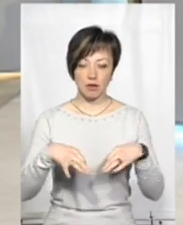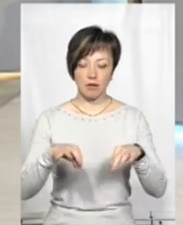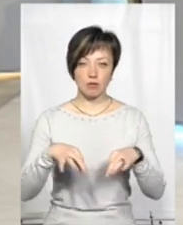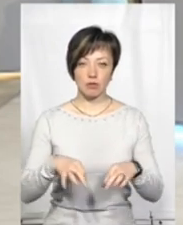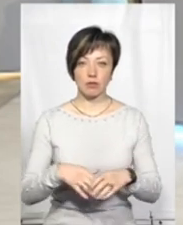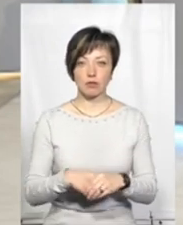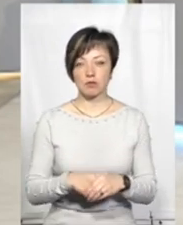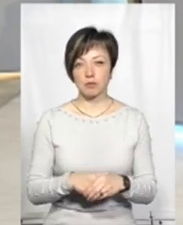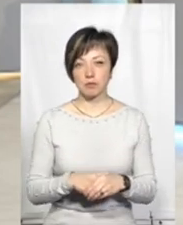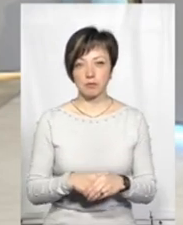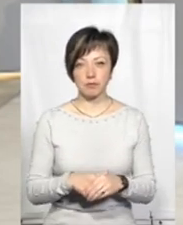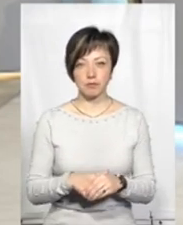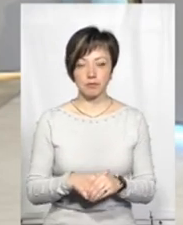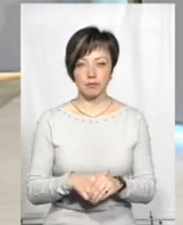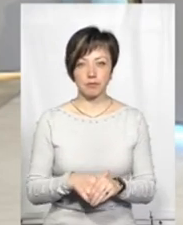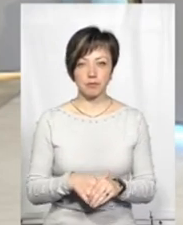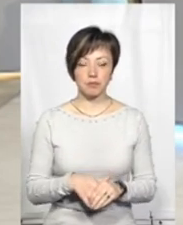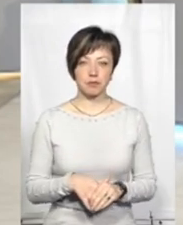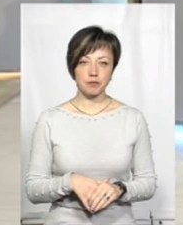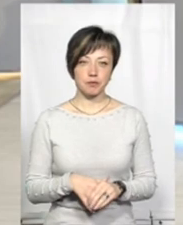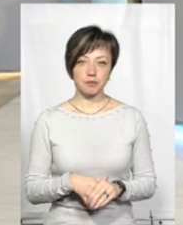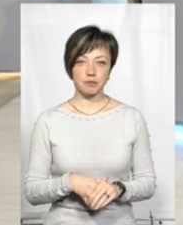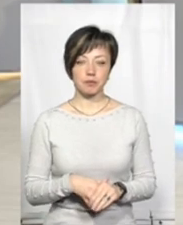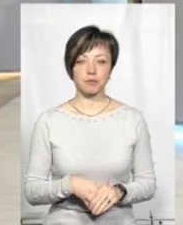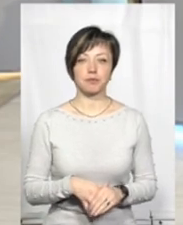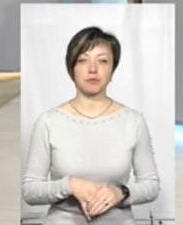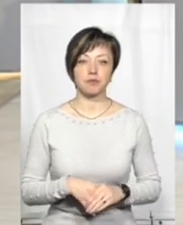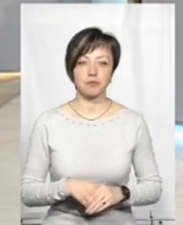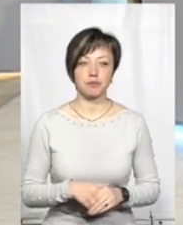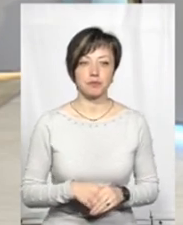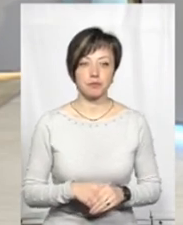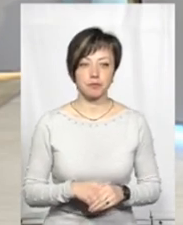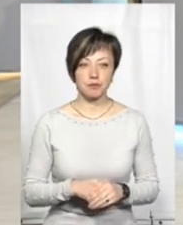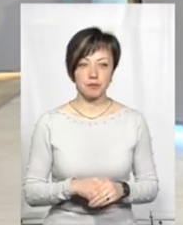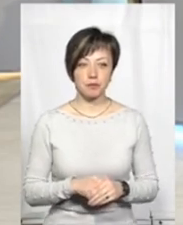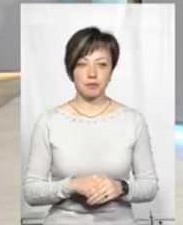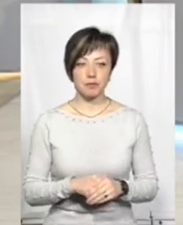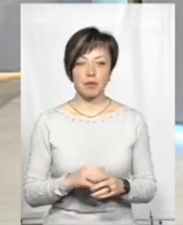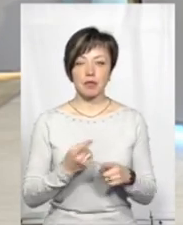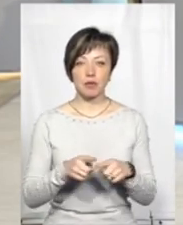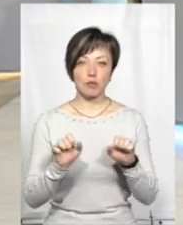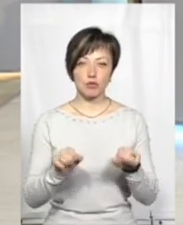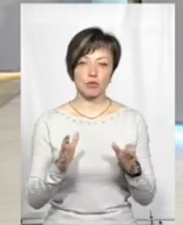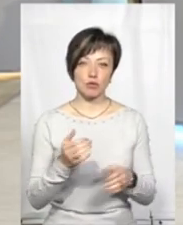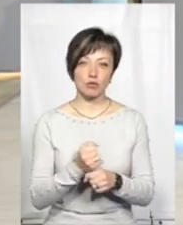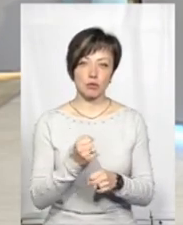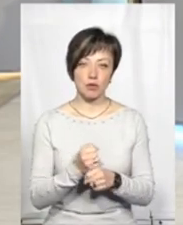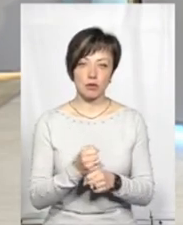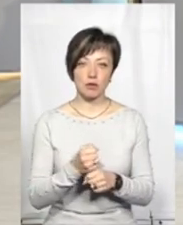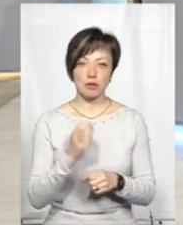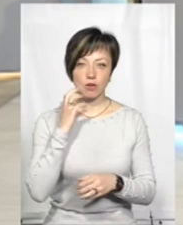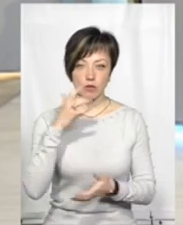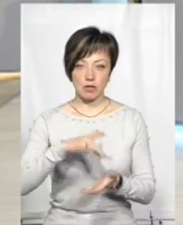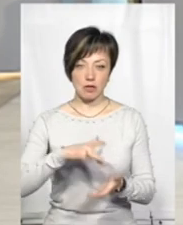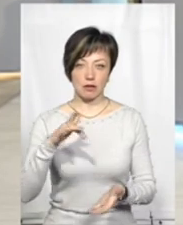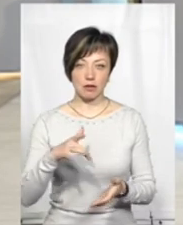да, там буде, як сказав попередній наш представник Василь, він травня сказав, що це можна буде зробити, там такий